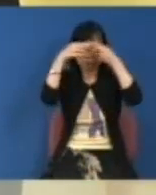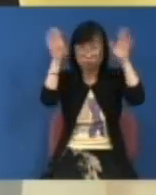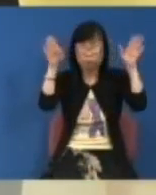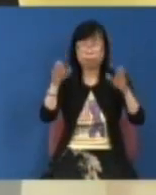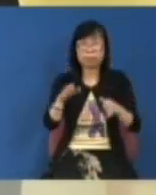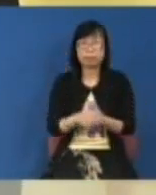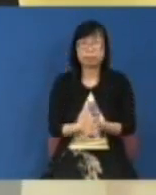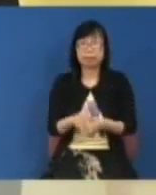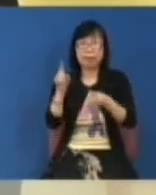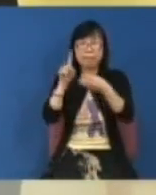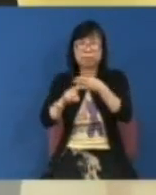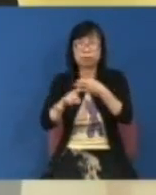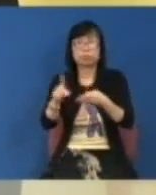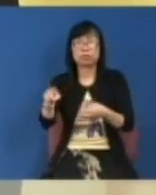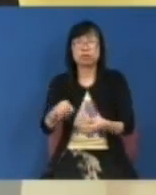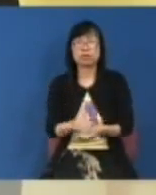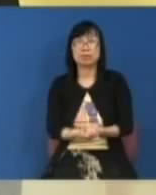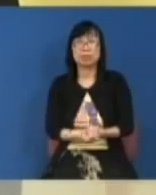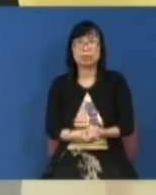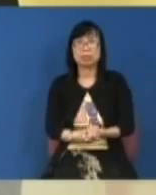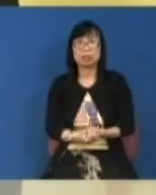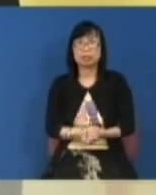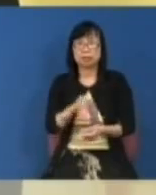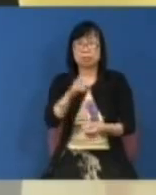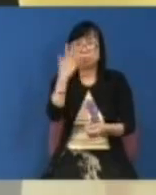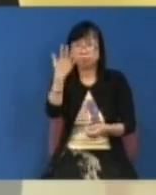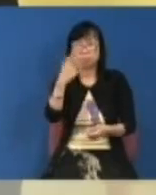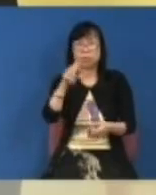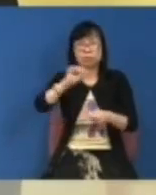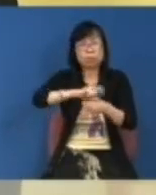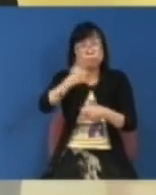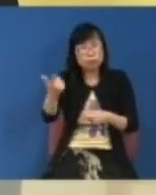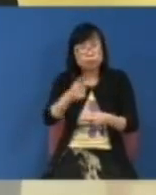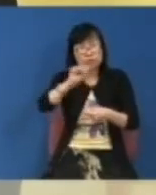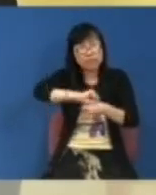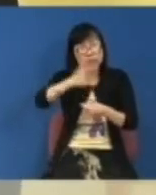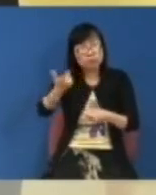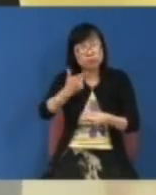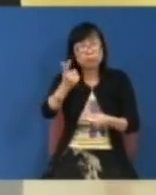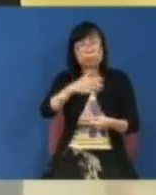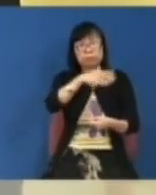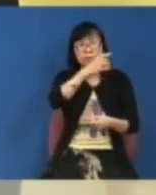嘅超級區議會啦，咁民主成分多咗，呢個五個區議員咧會